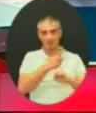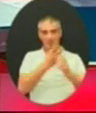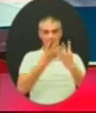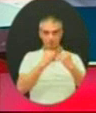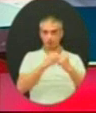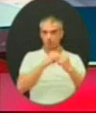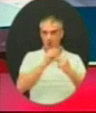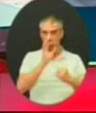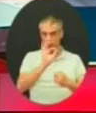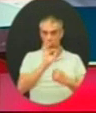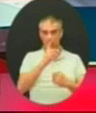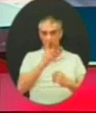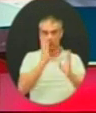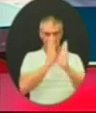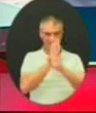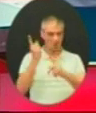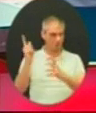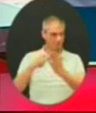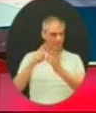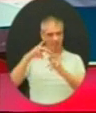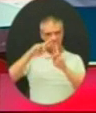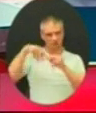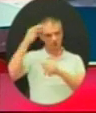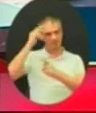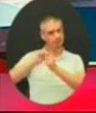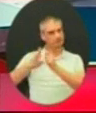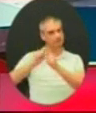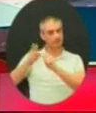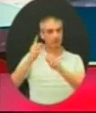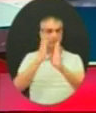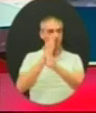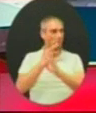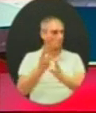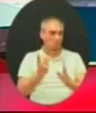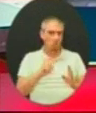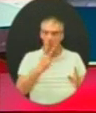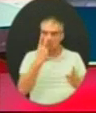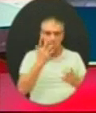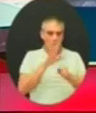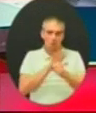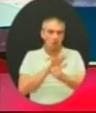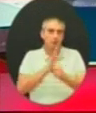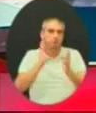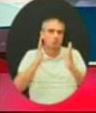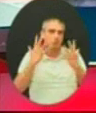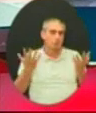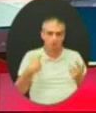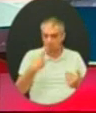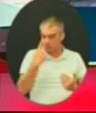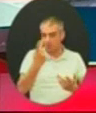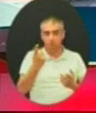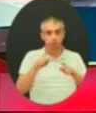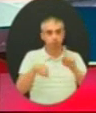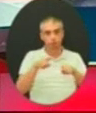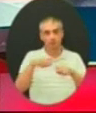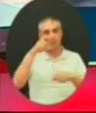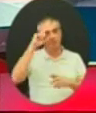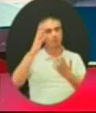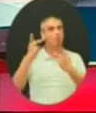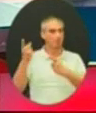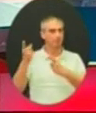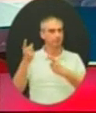במשפחות טרוריסטים ובהסתה, לא ניכר שהלחץ הזה היה מאוד מסיבי, ואנחנו רואים שמדי פעם אבו מאזן